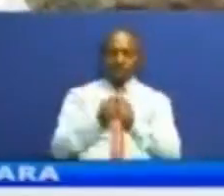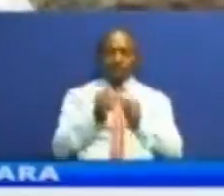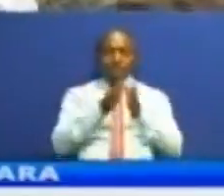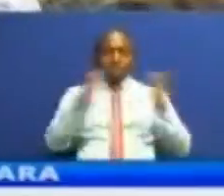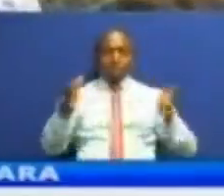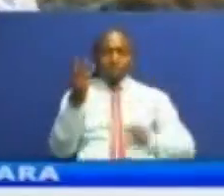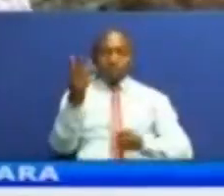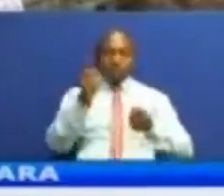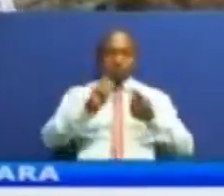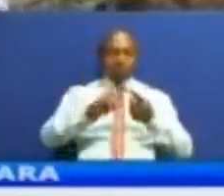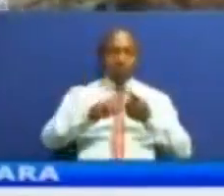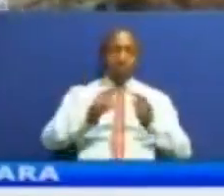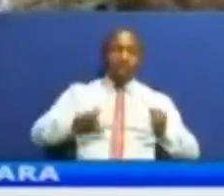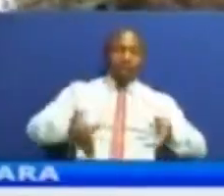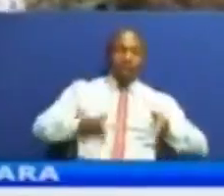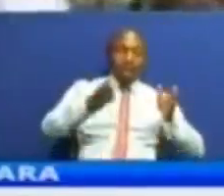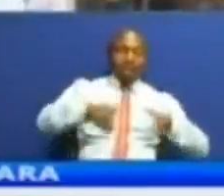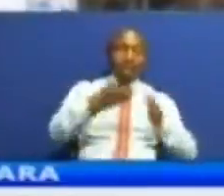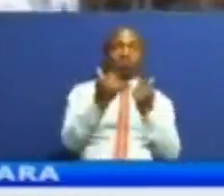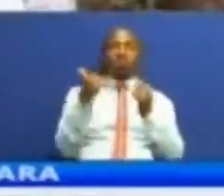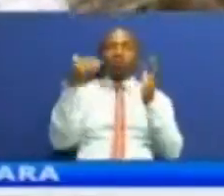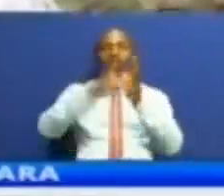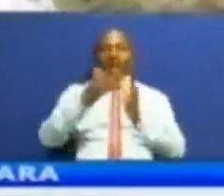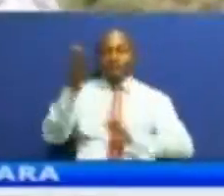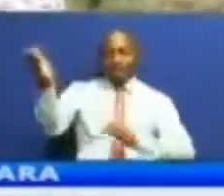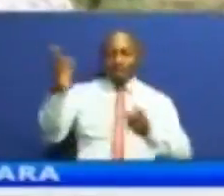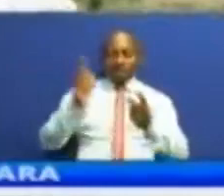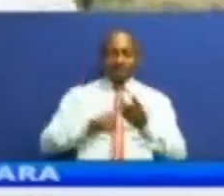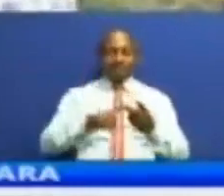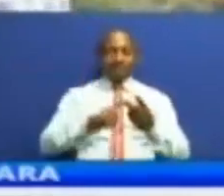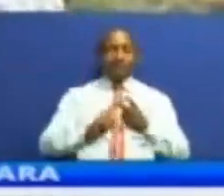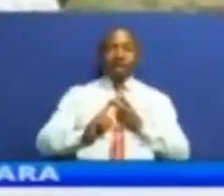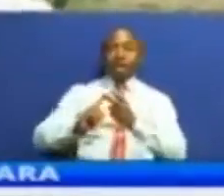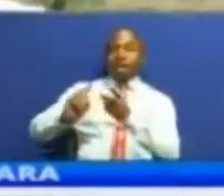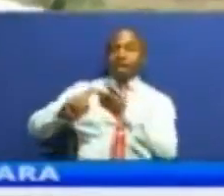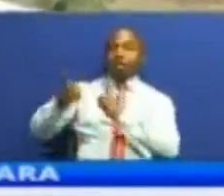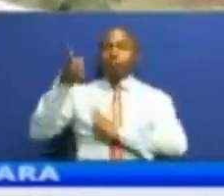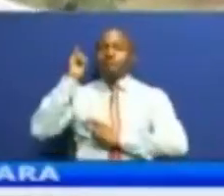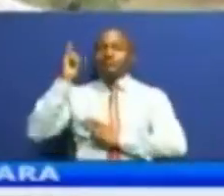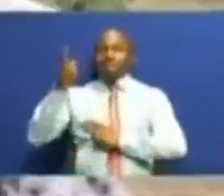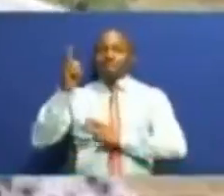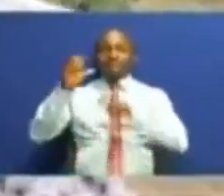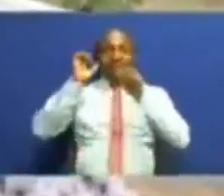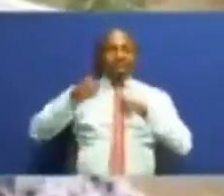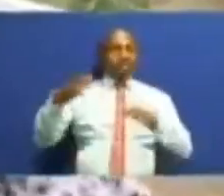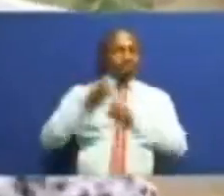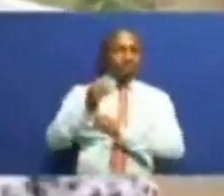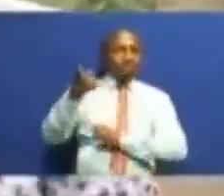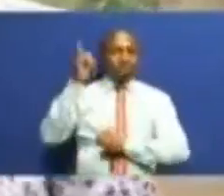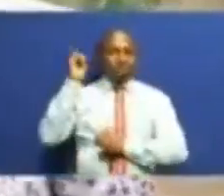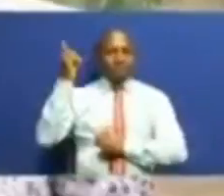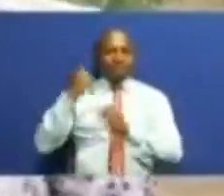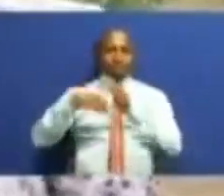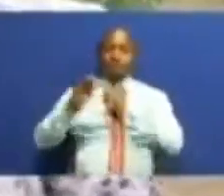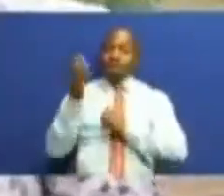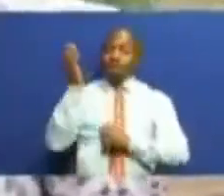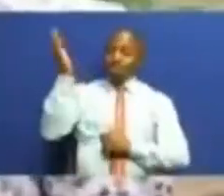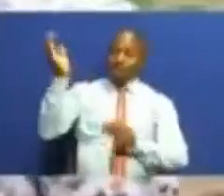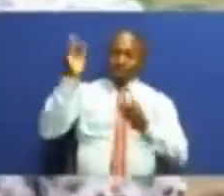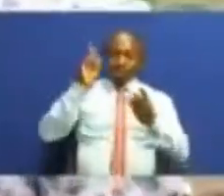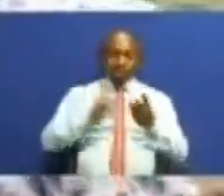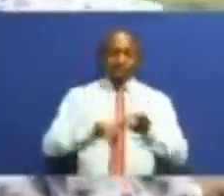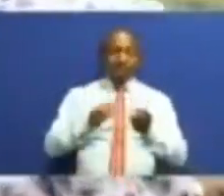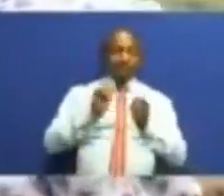barabara tufike pale, na lakini pili umeme. Umeme lazima tupate umeme kwenda pale. Mambo